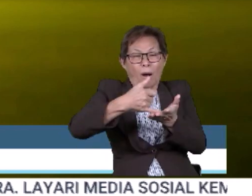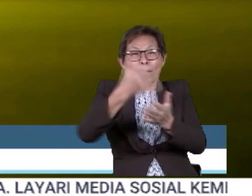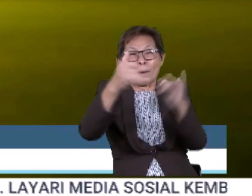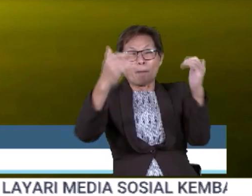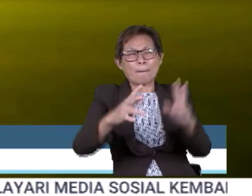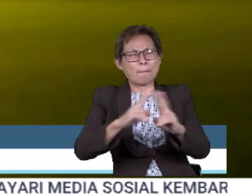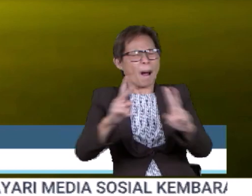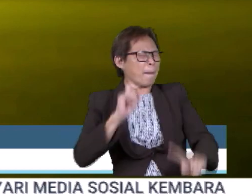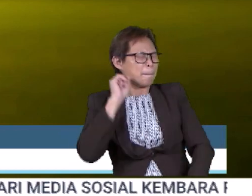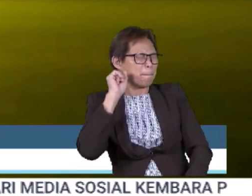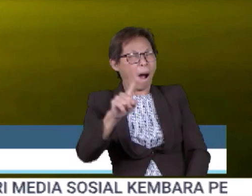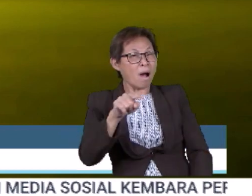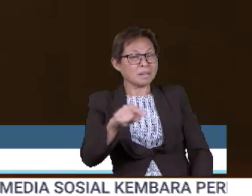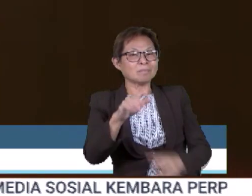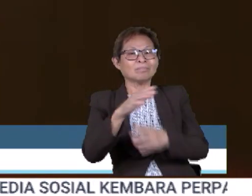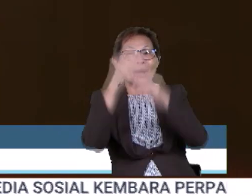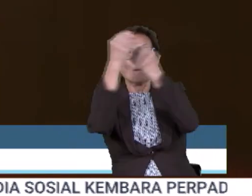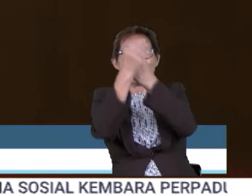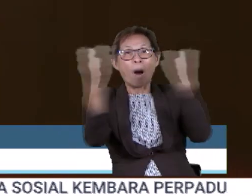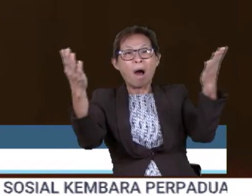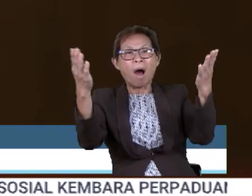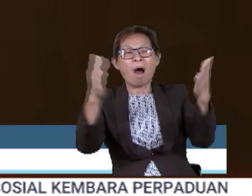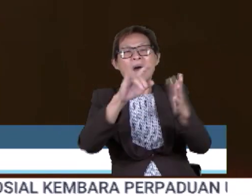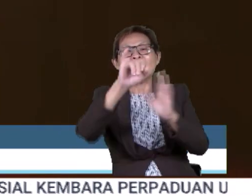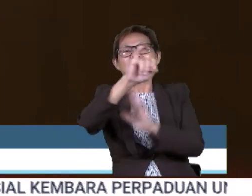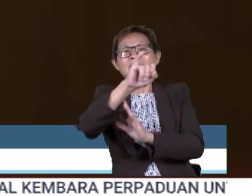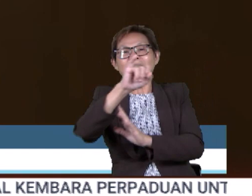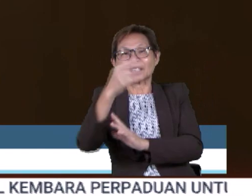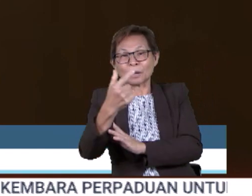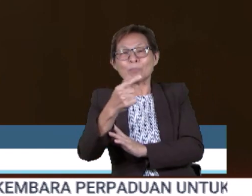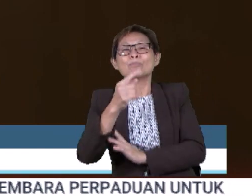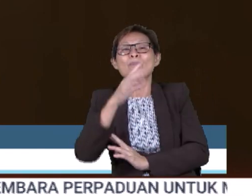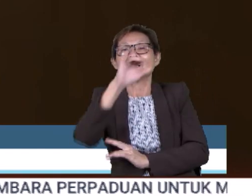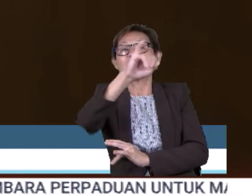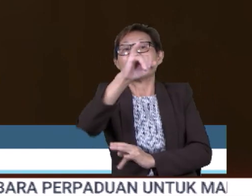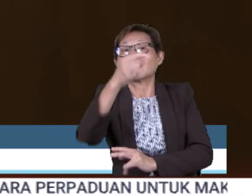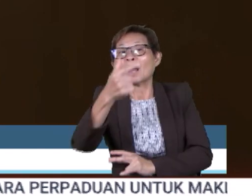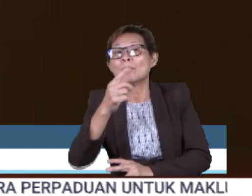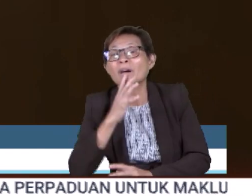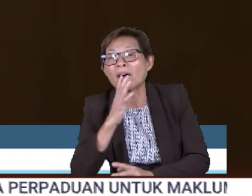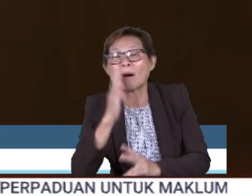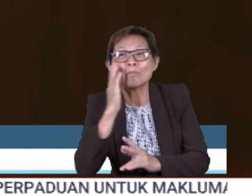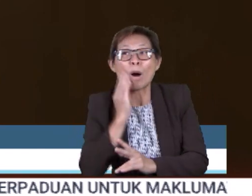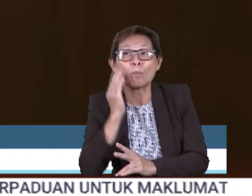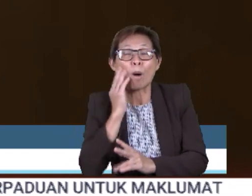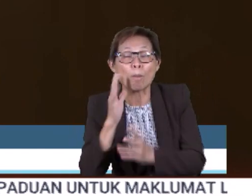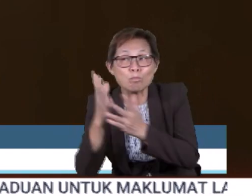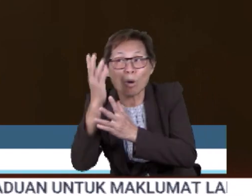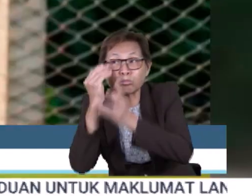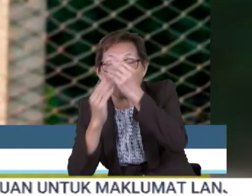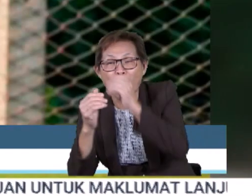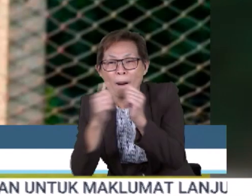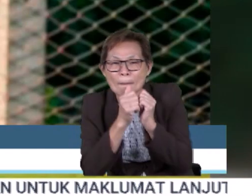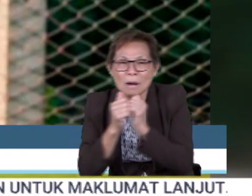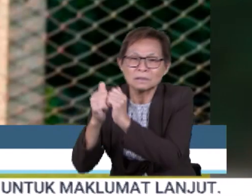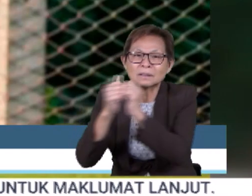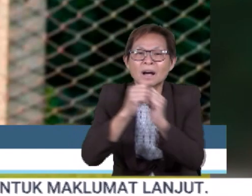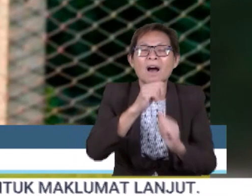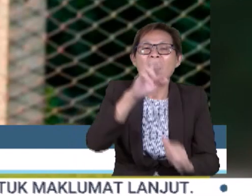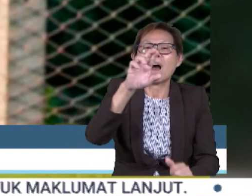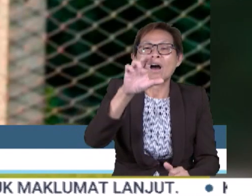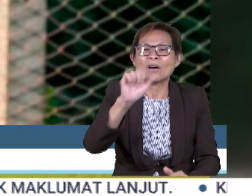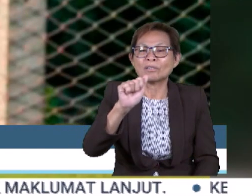2019 itu menurut si perkongsian di laman Instagram miliknya berkata Dia meraih pengalaman berharga sepanjang bersama raja Puri